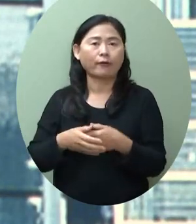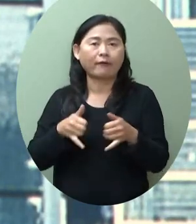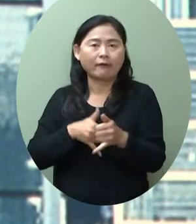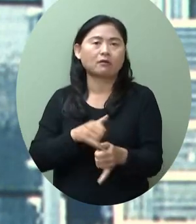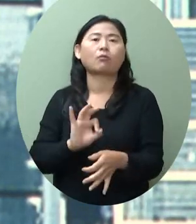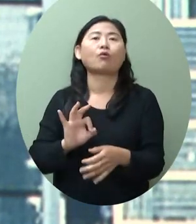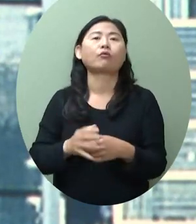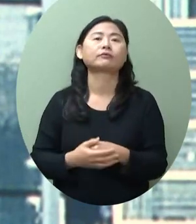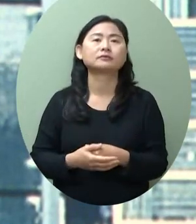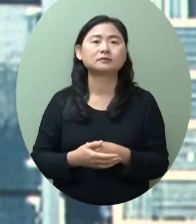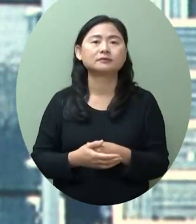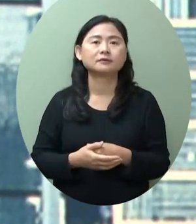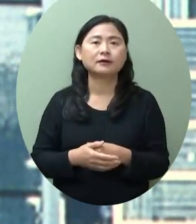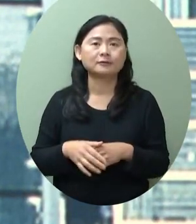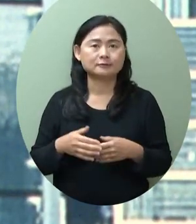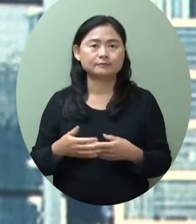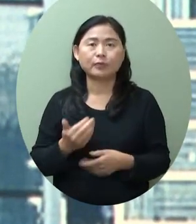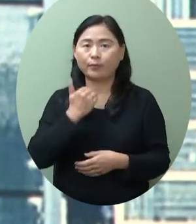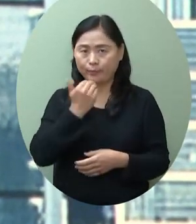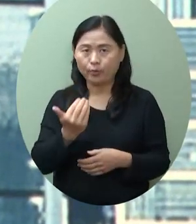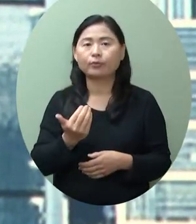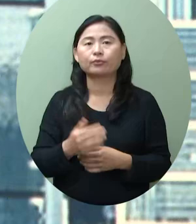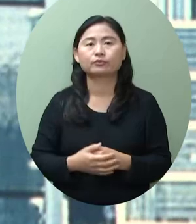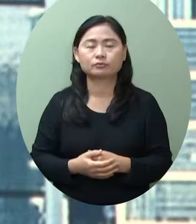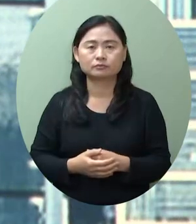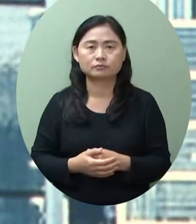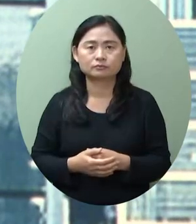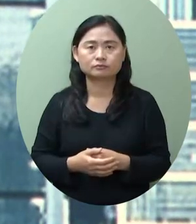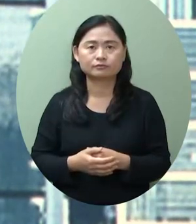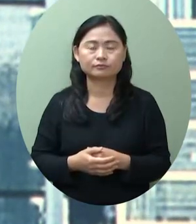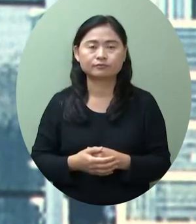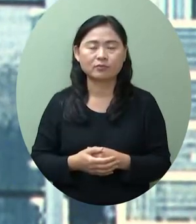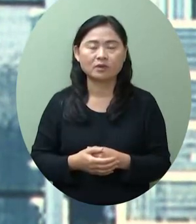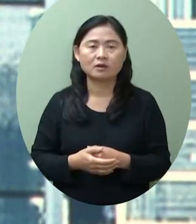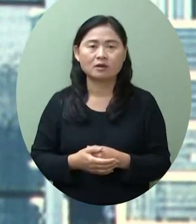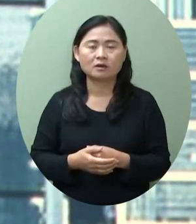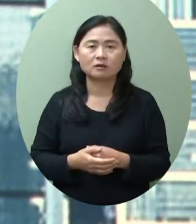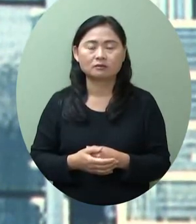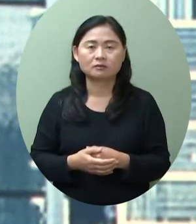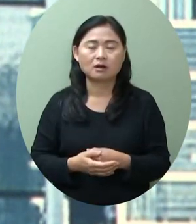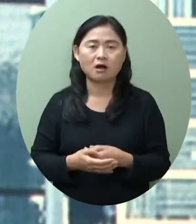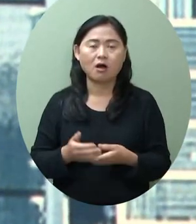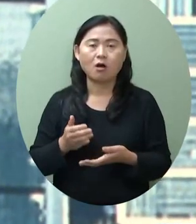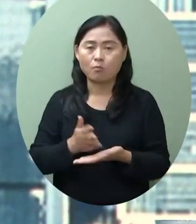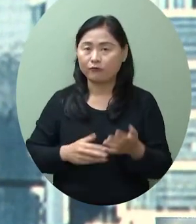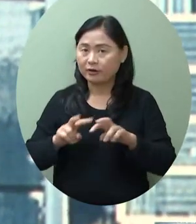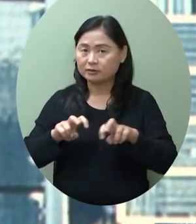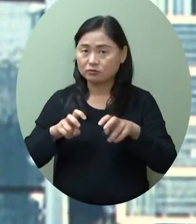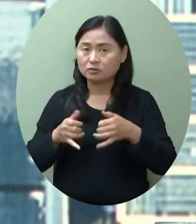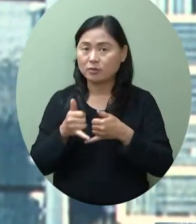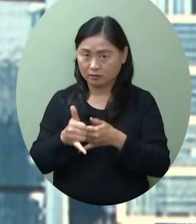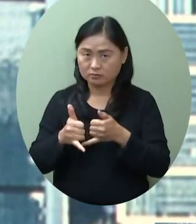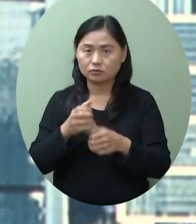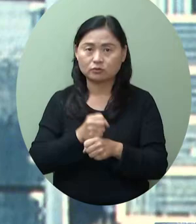所以咧我哋就提出呢個檢控嚇，咁呢個係做咗嘅一部分嘅調查同埋跟進嘅工